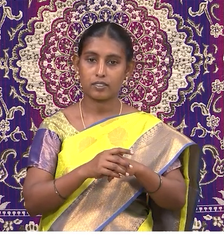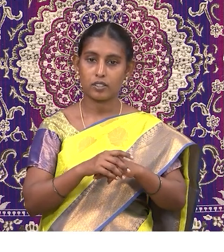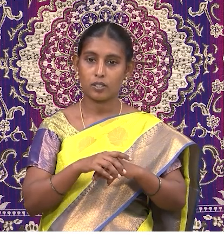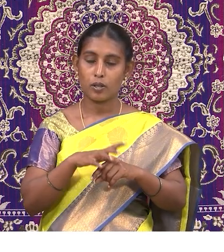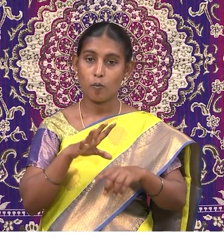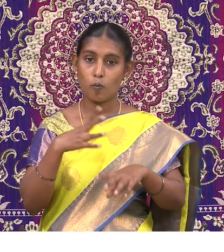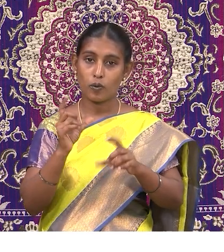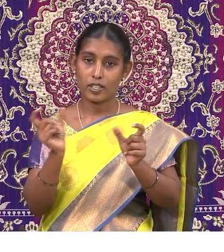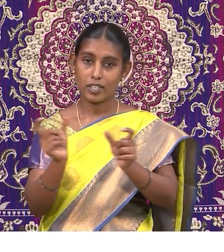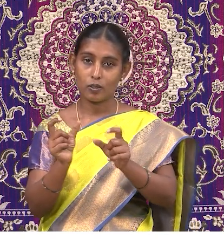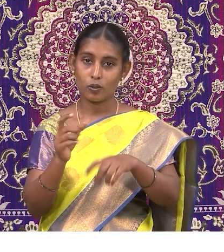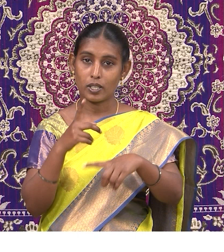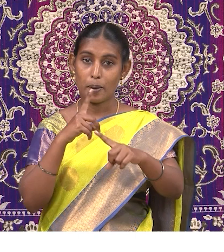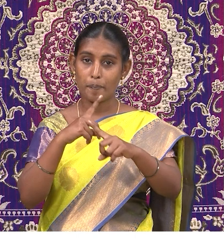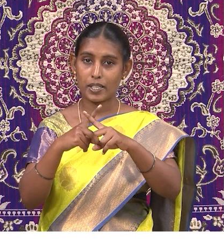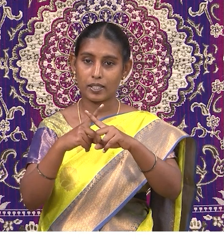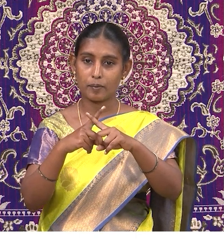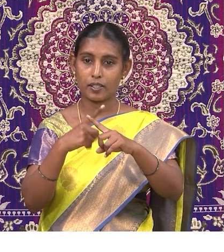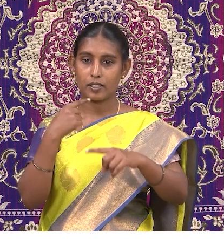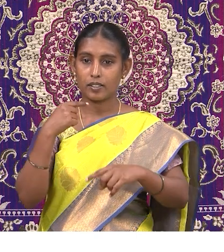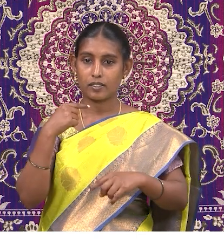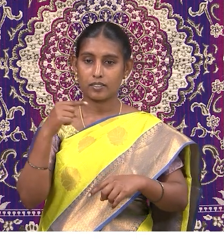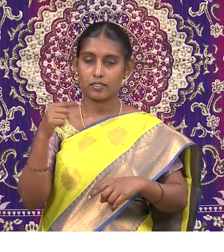மூலங்களின் பெருக்கற்பலன் பிராக்கெட் உள்ள போடுறோம்